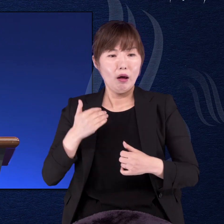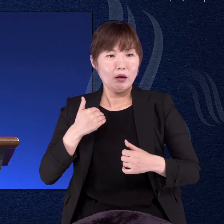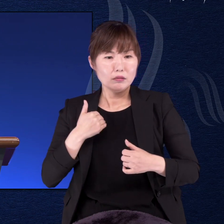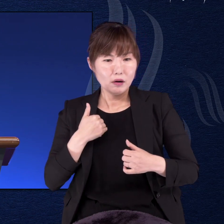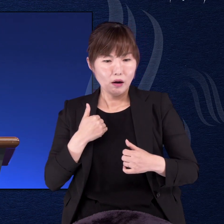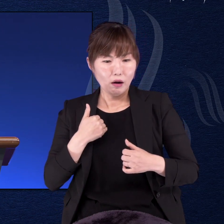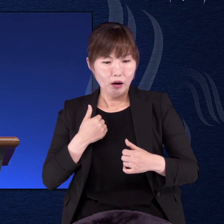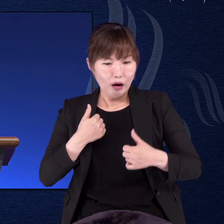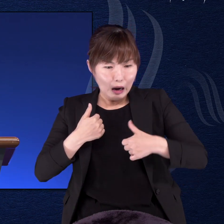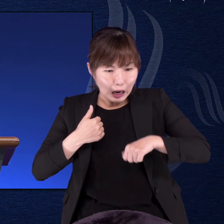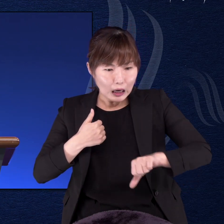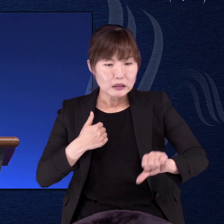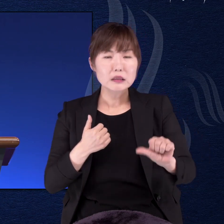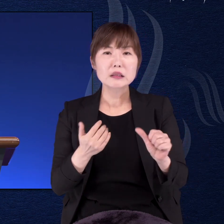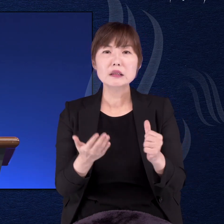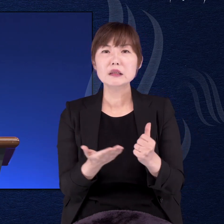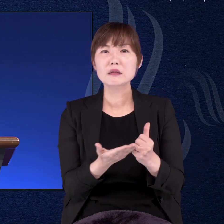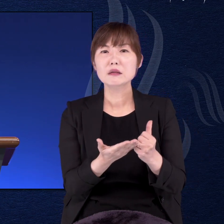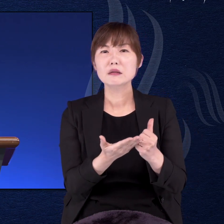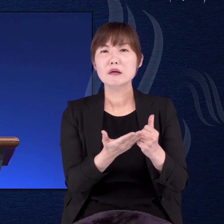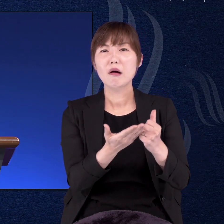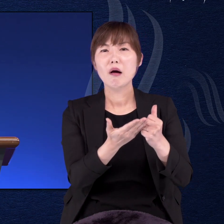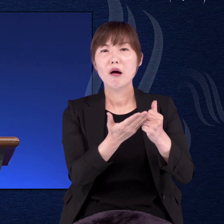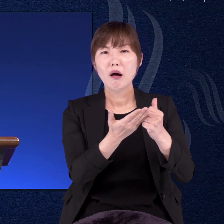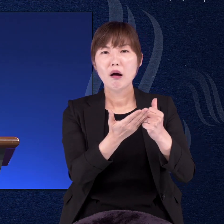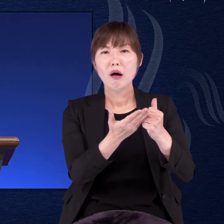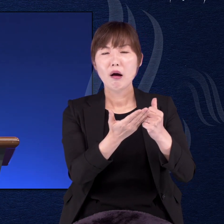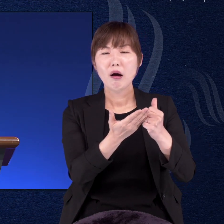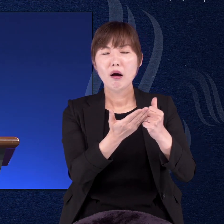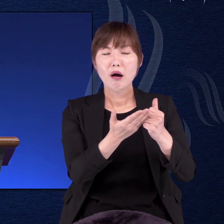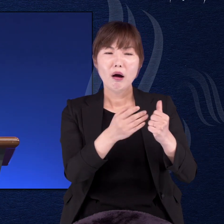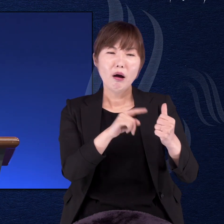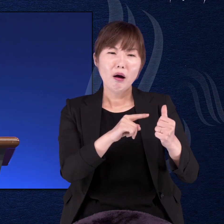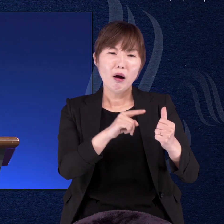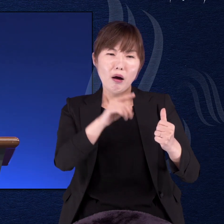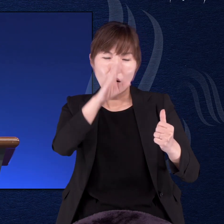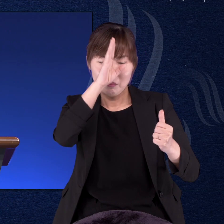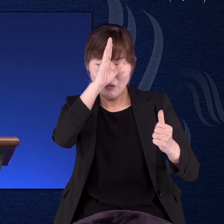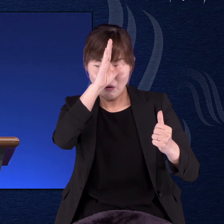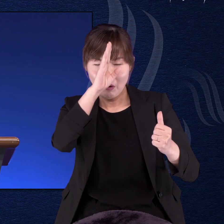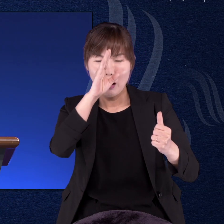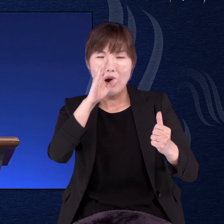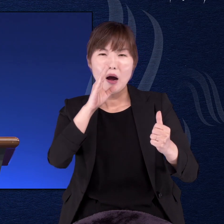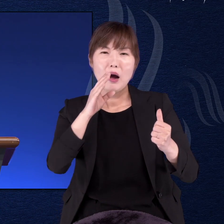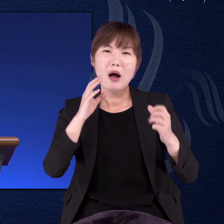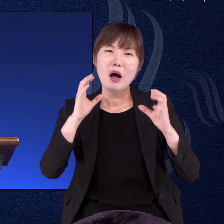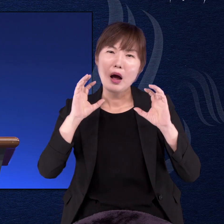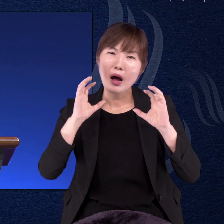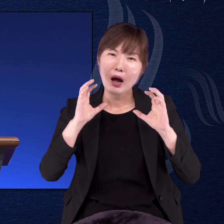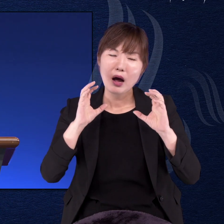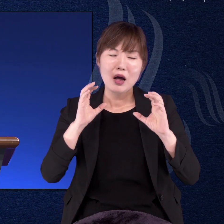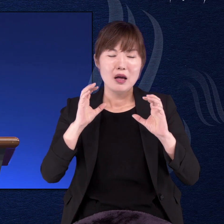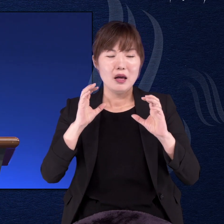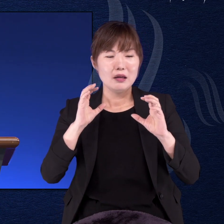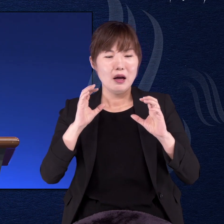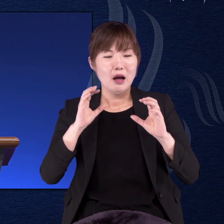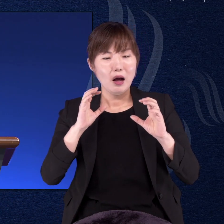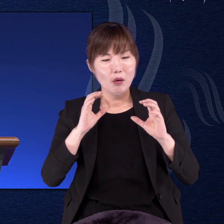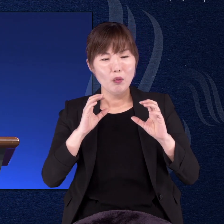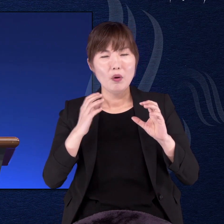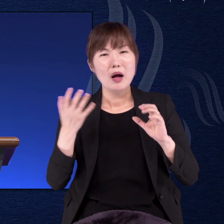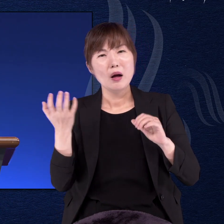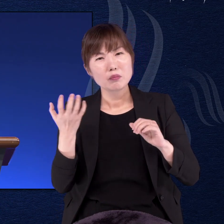얘를 잘 키워봐야지 해도 알 수 없게 감기도 걸리기도 하고, 얼마나 그 조그만 아이 하나 보면서